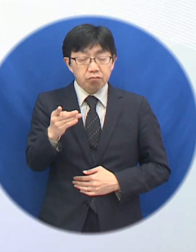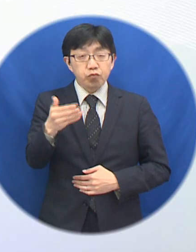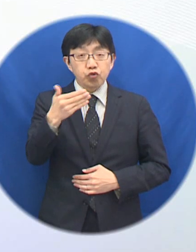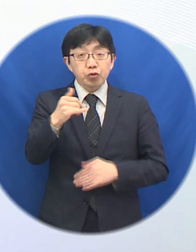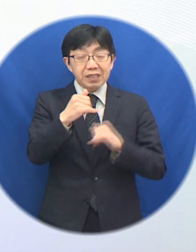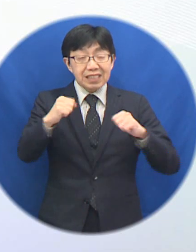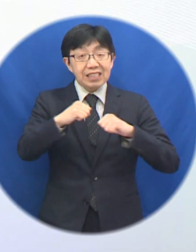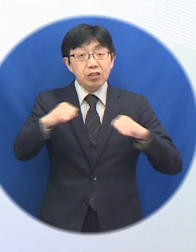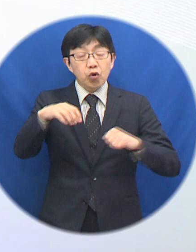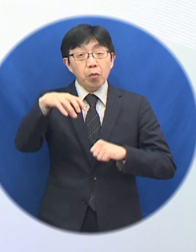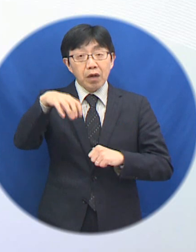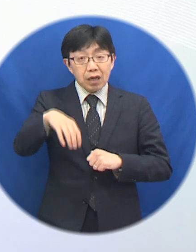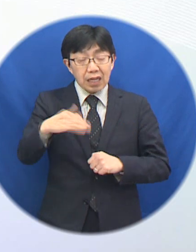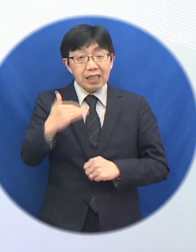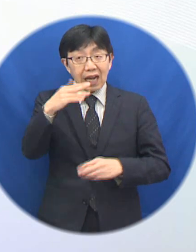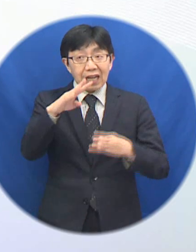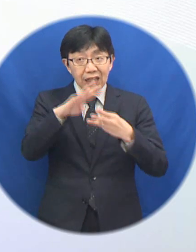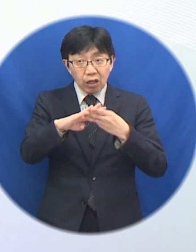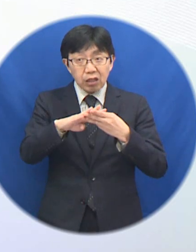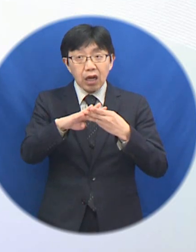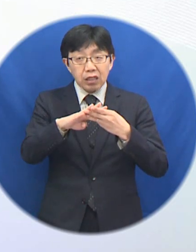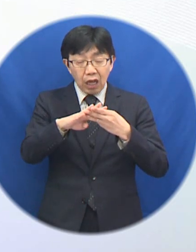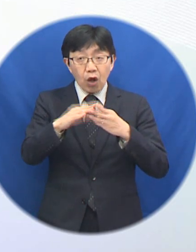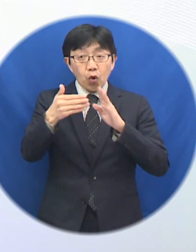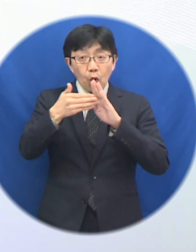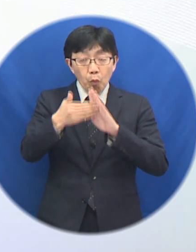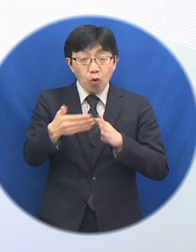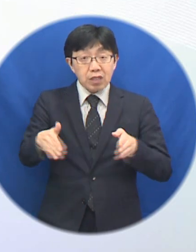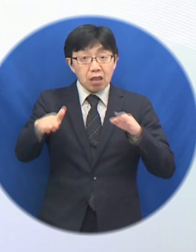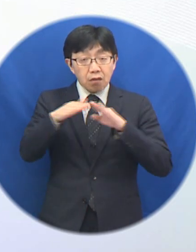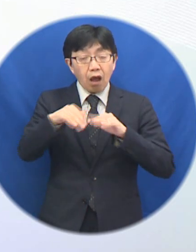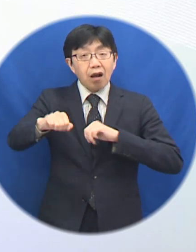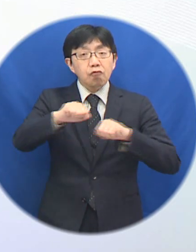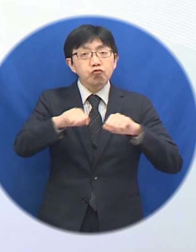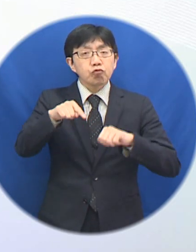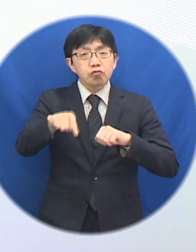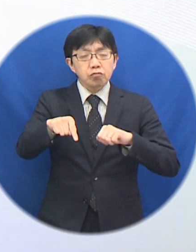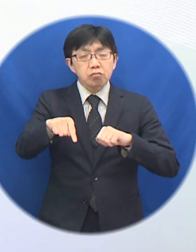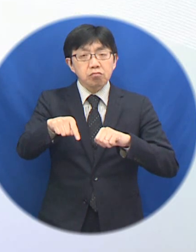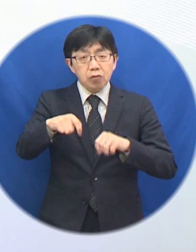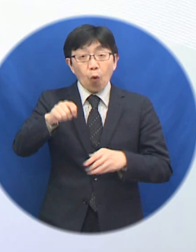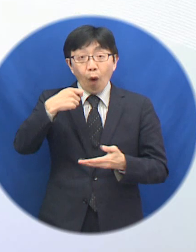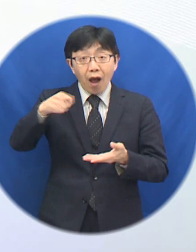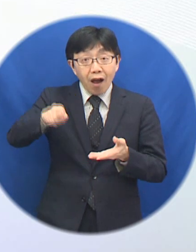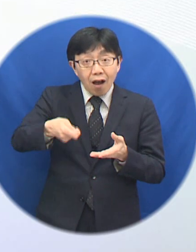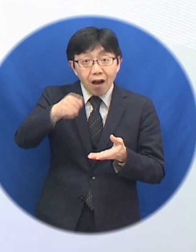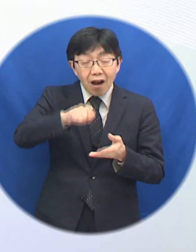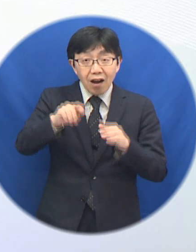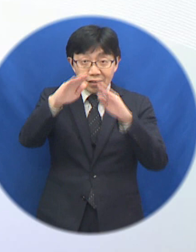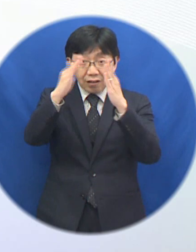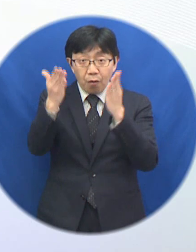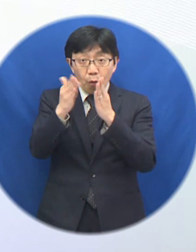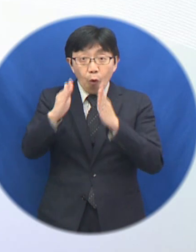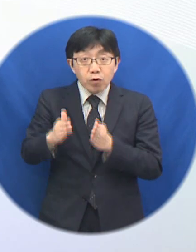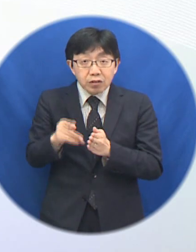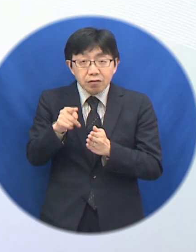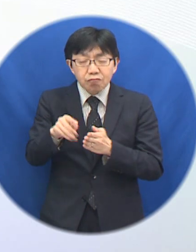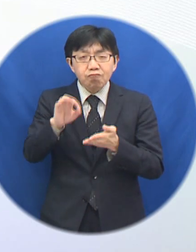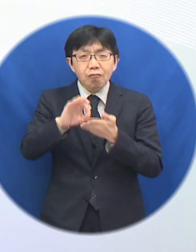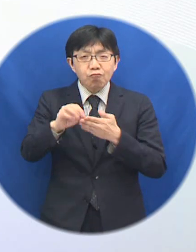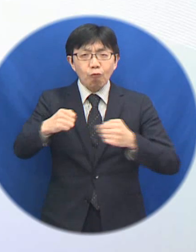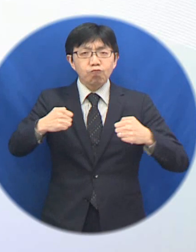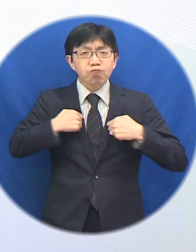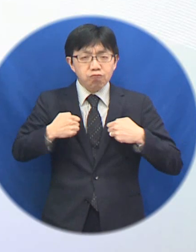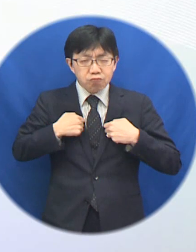池袋や高田介護予防センターなどで活動されていますけれども、 はい、 おしゃもじを使ったリズム体操ですとか歌など